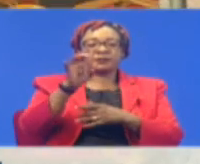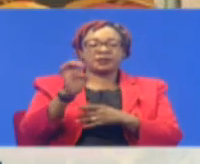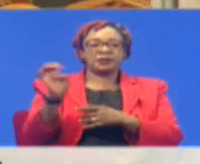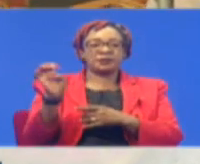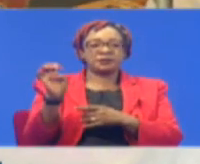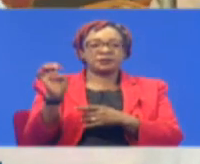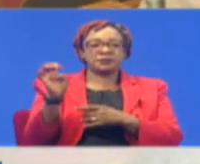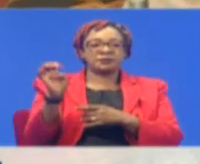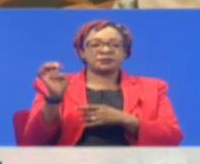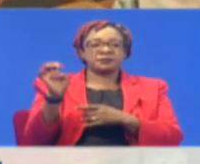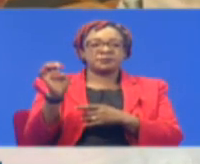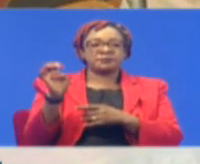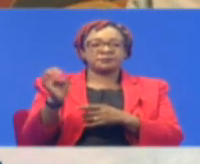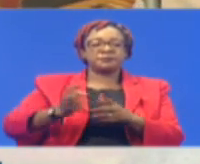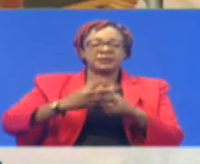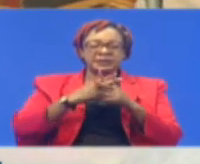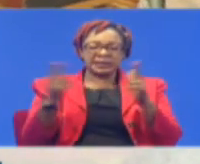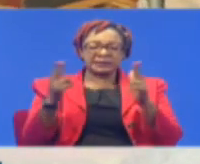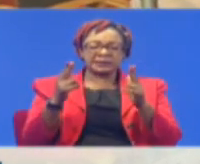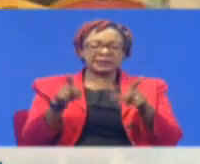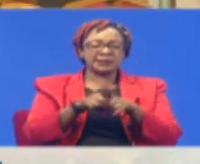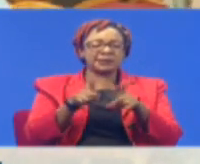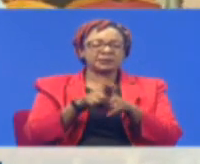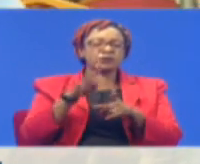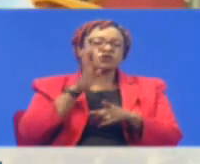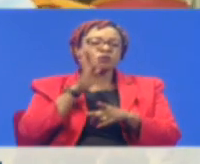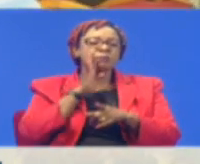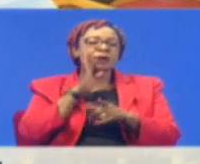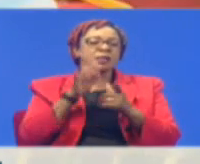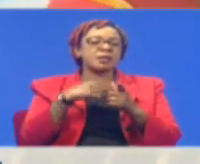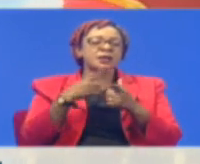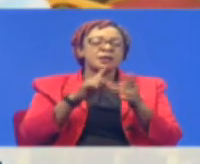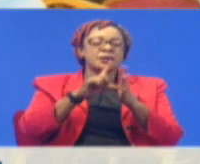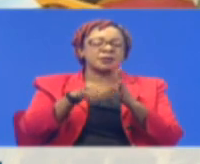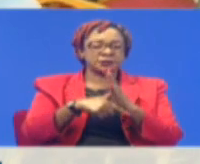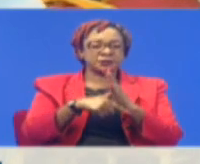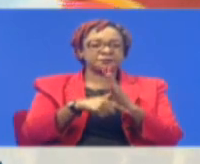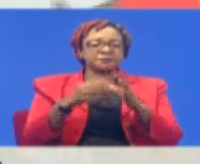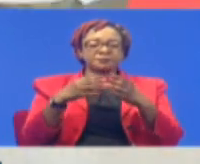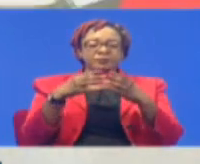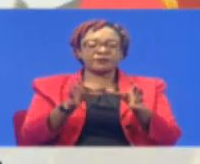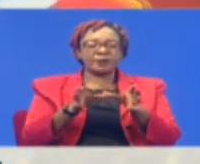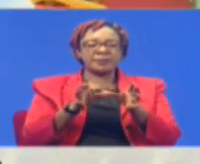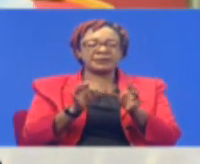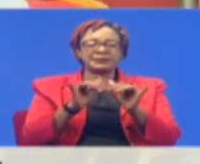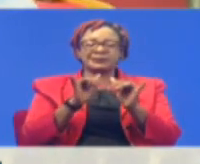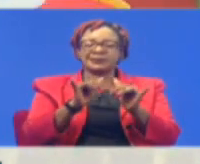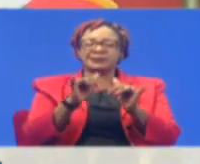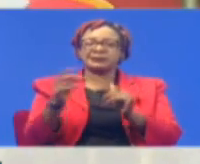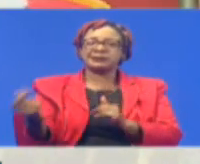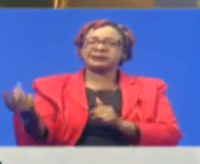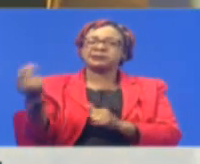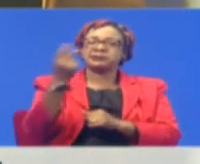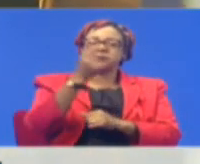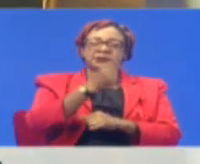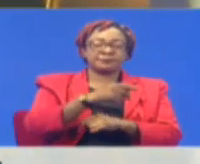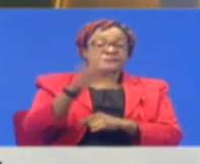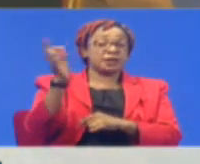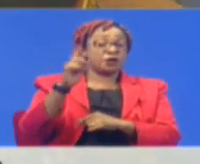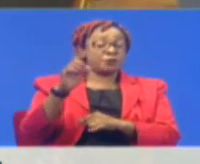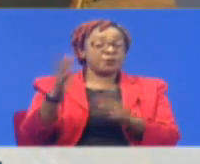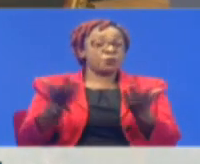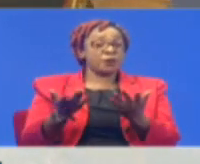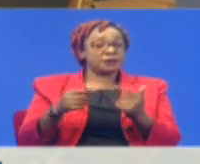Kwanza zilianza kama fununu, kisha familia yake iliyoshinda kutwa nzima katika hospitali ya Nairobi alikolazwa